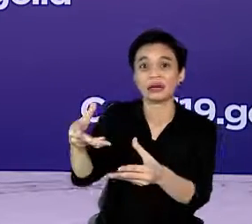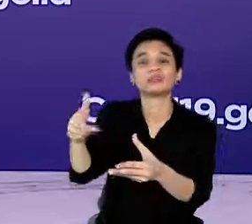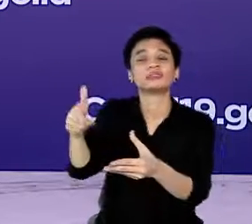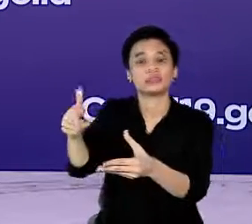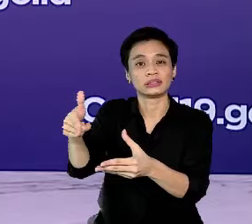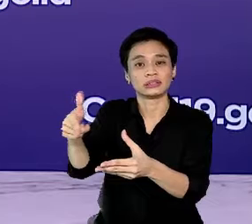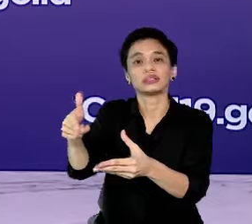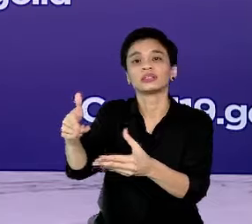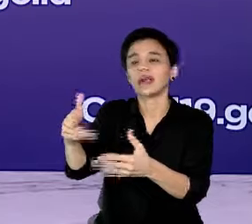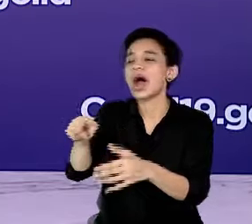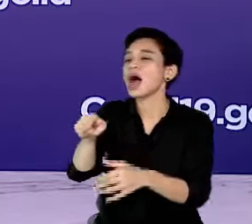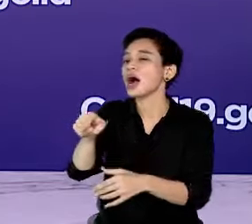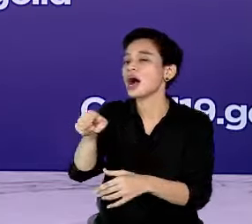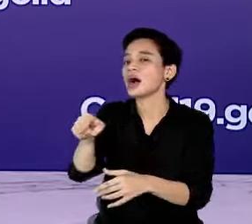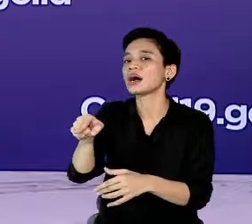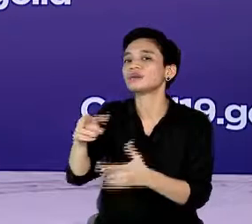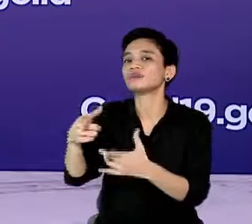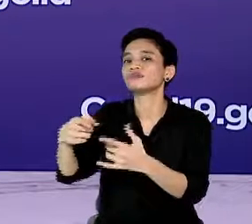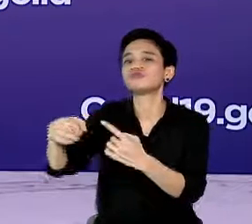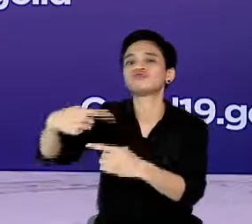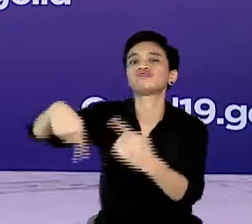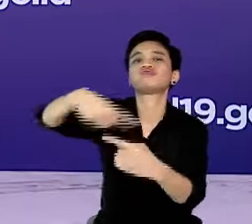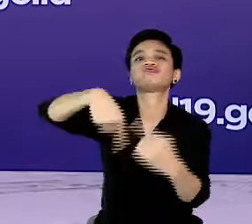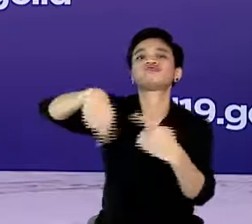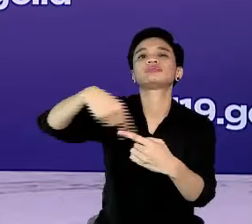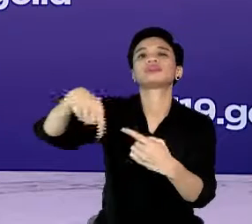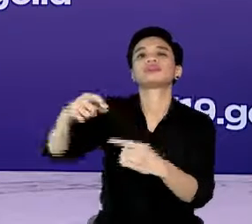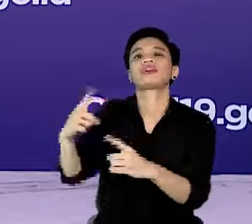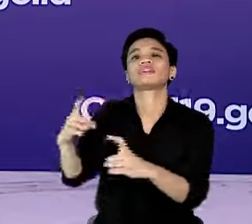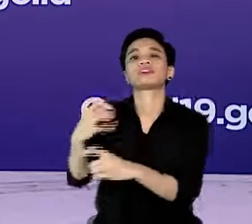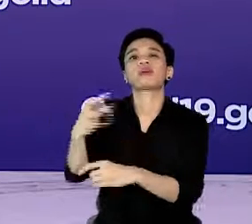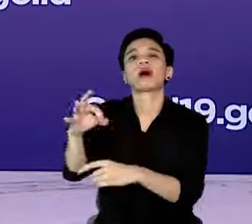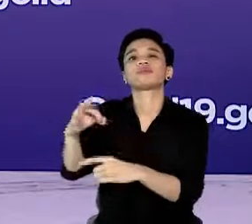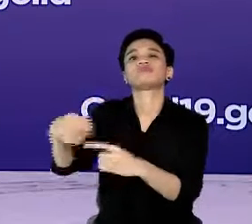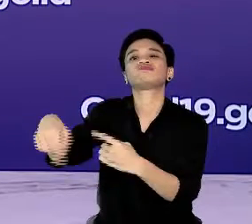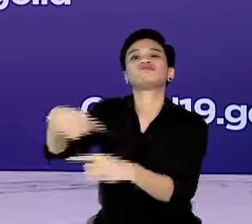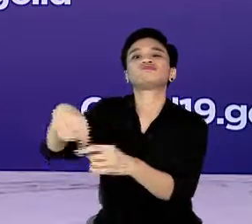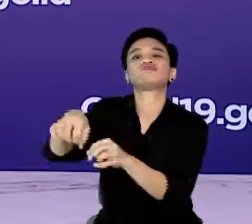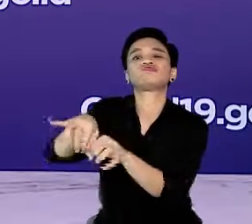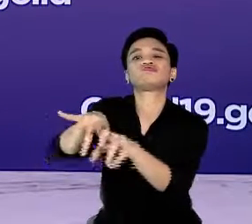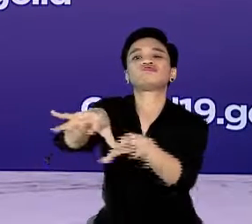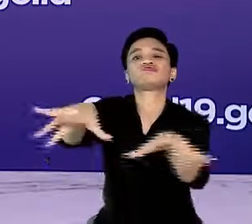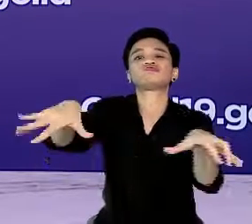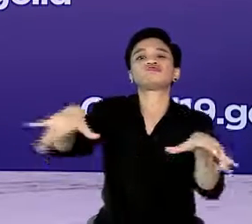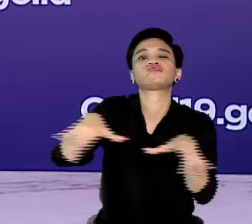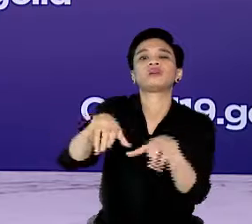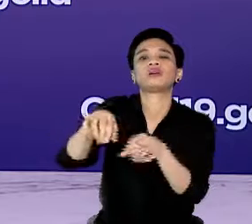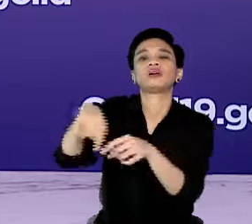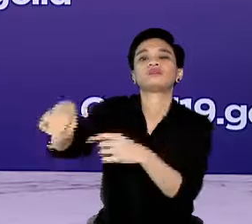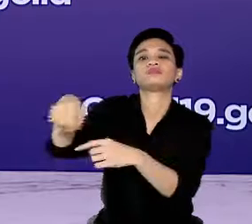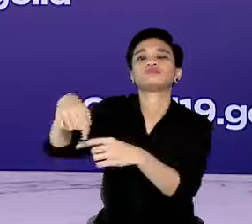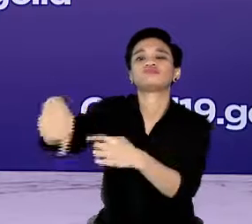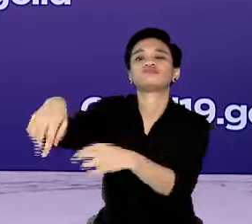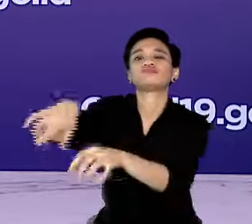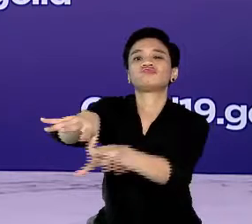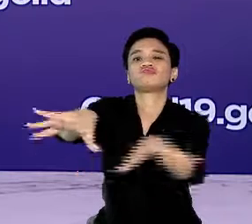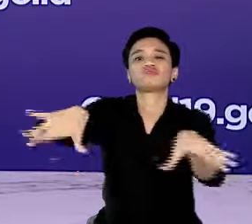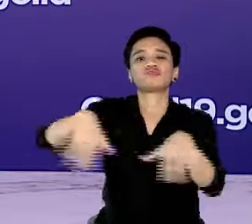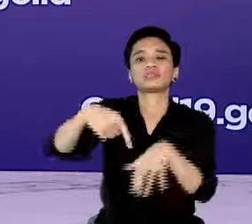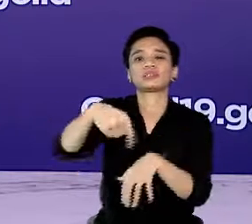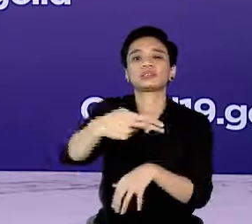varian tertentu sudah bersirkulasi di Indonesia namun untuk mengetahui apakah